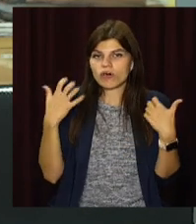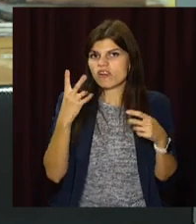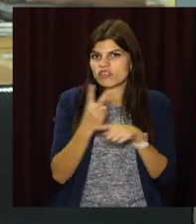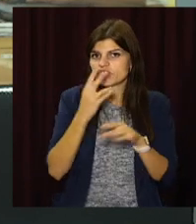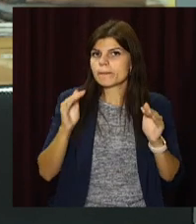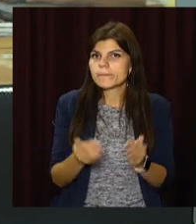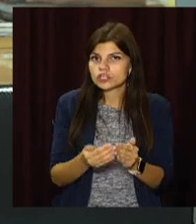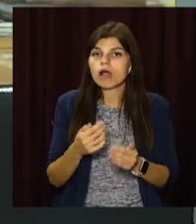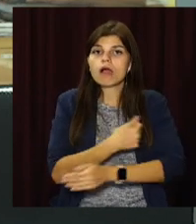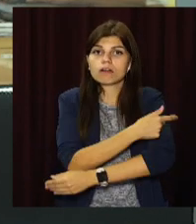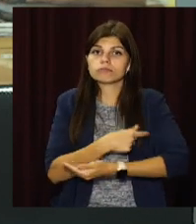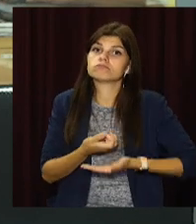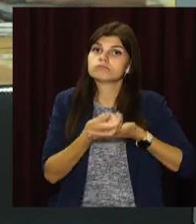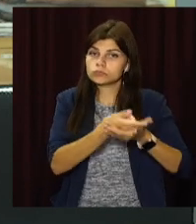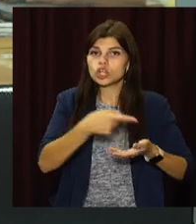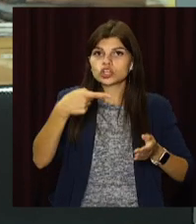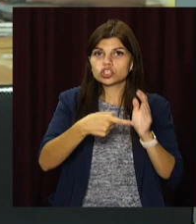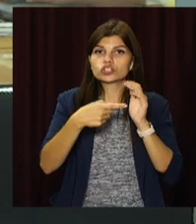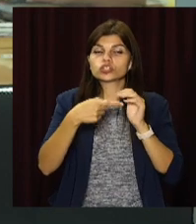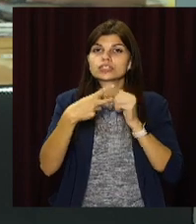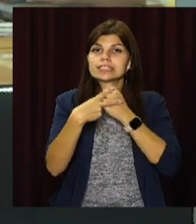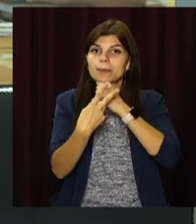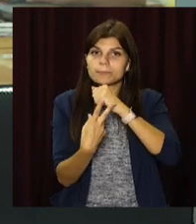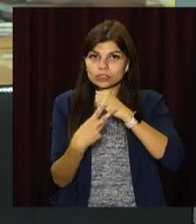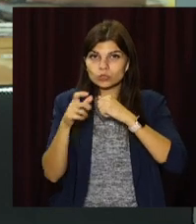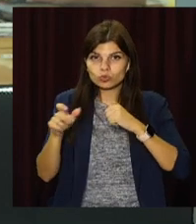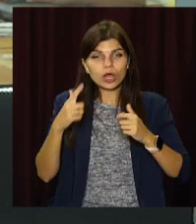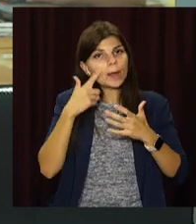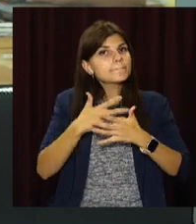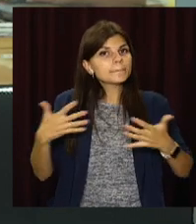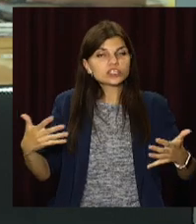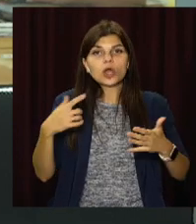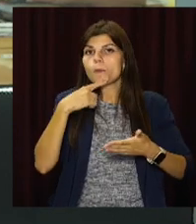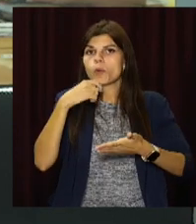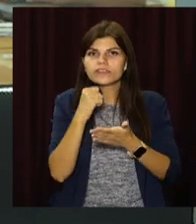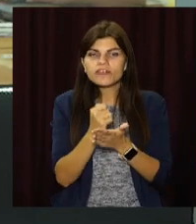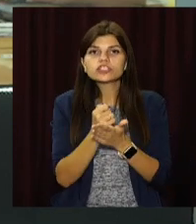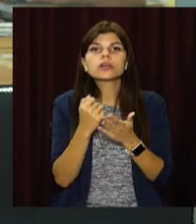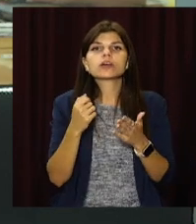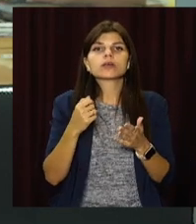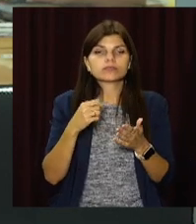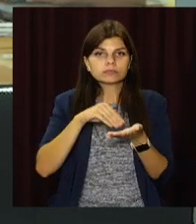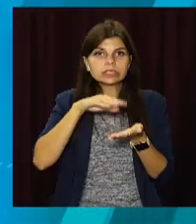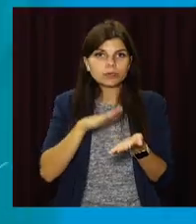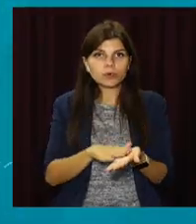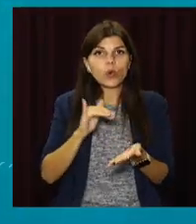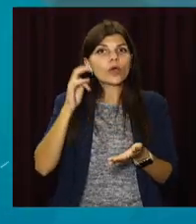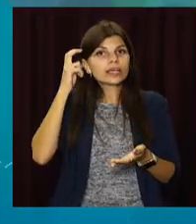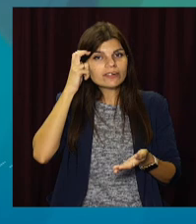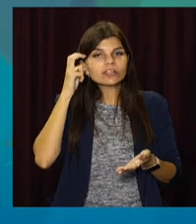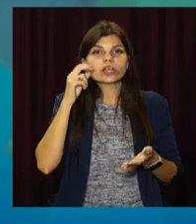А ошпиталили до медзакладів 1017 пацієнтів. Найбільшу кількість підтверджених випадків зареєстрували у